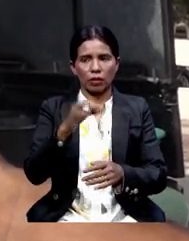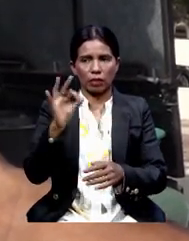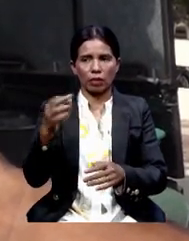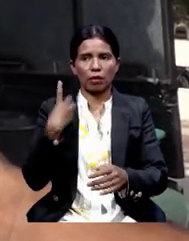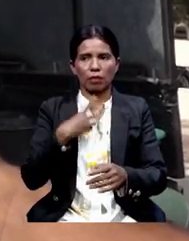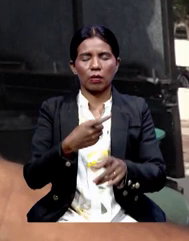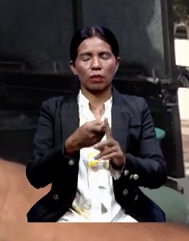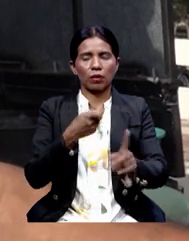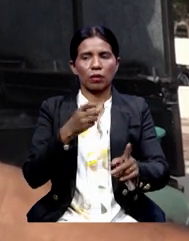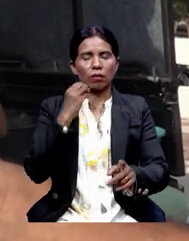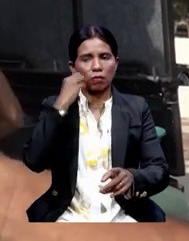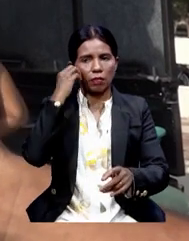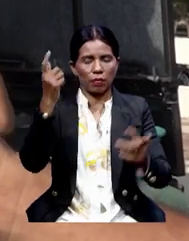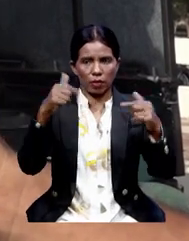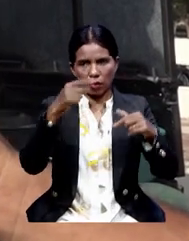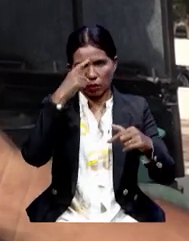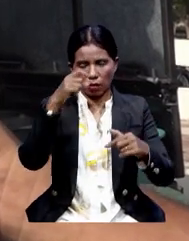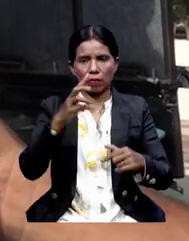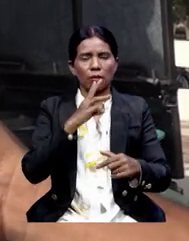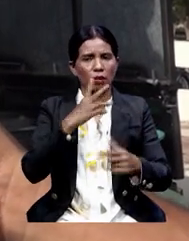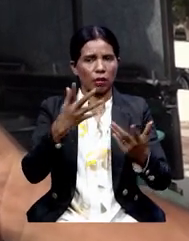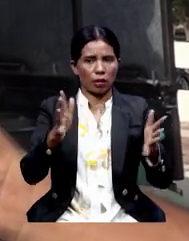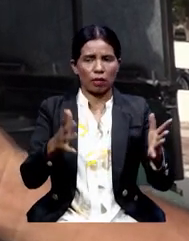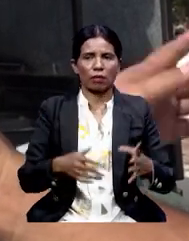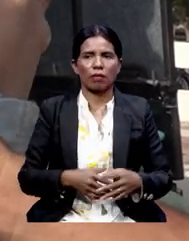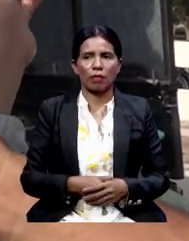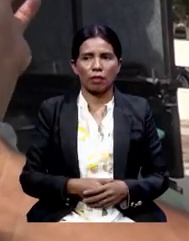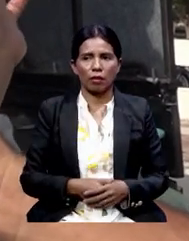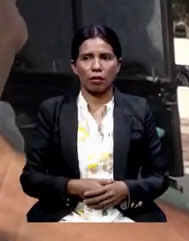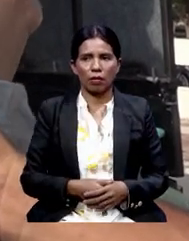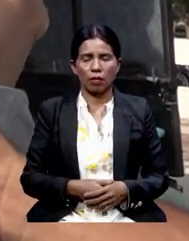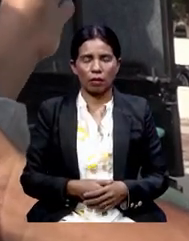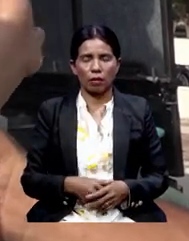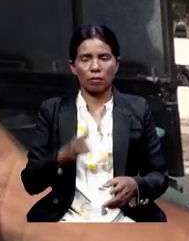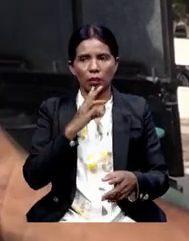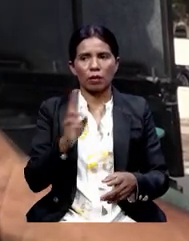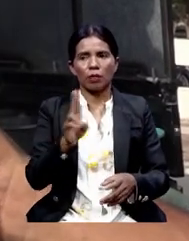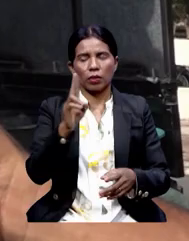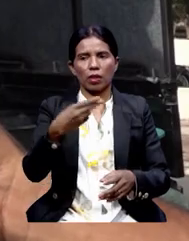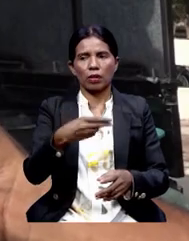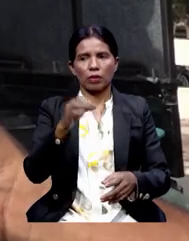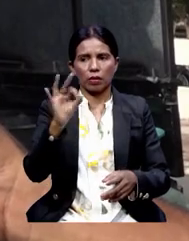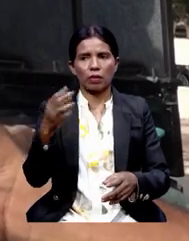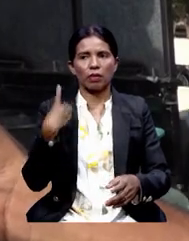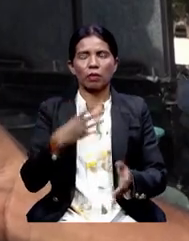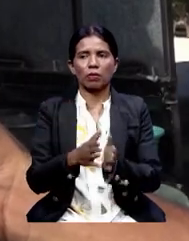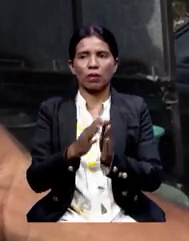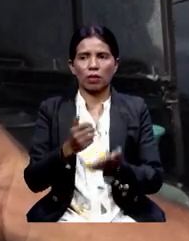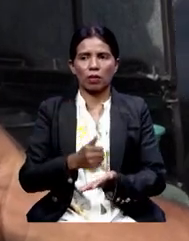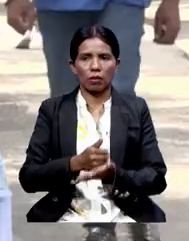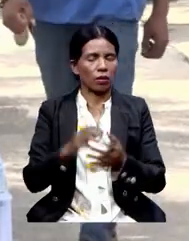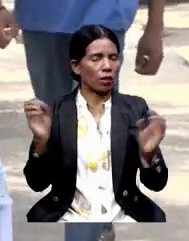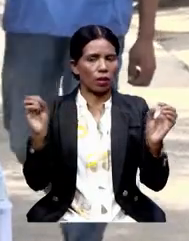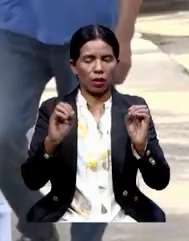musi uma mai tambe hane be araska ne be be hane ne ba sintina nia atu mai ansa ita husu ajura kurune ne lai